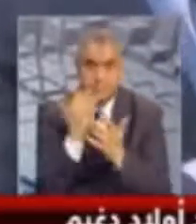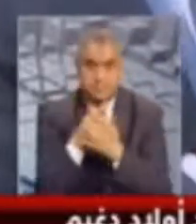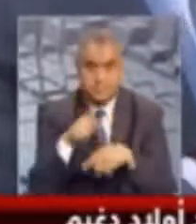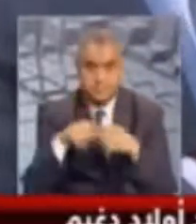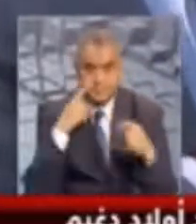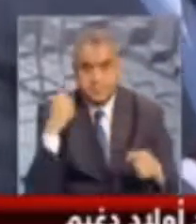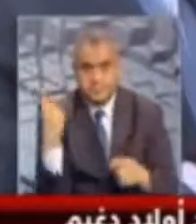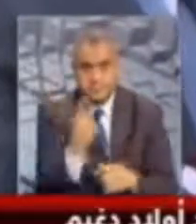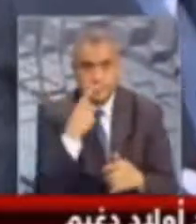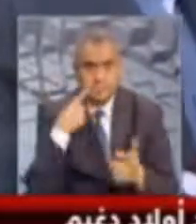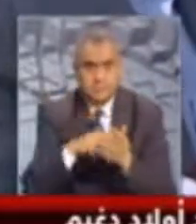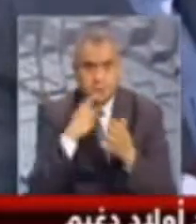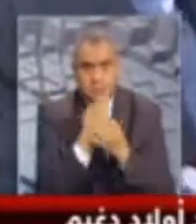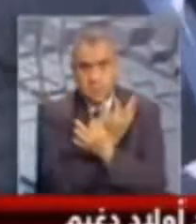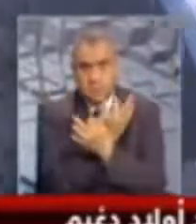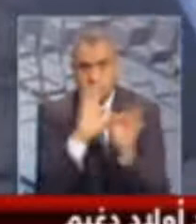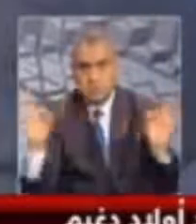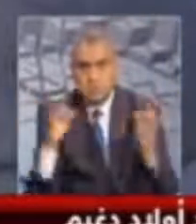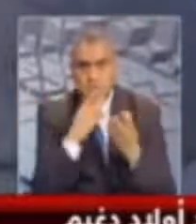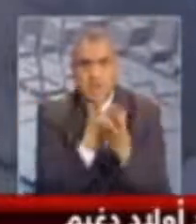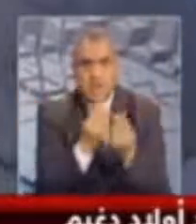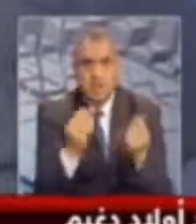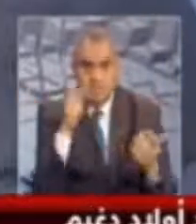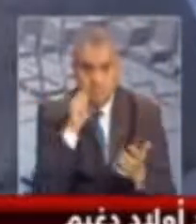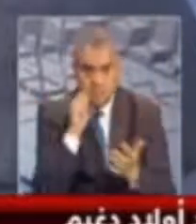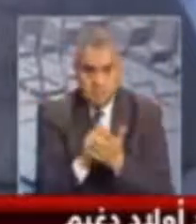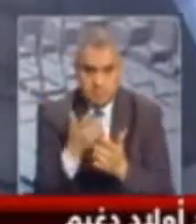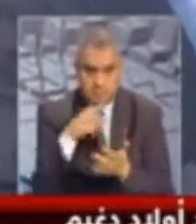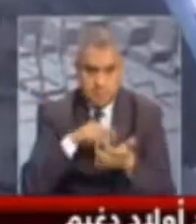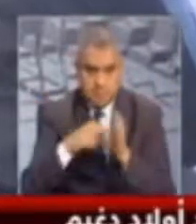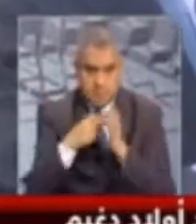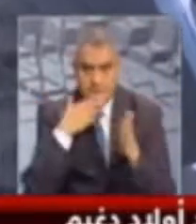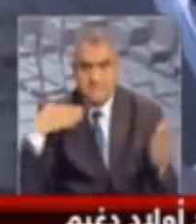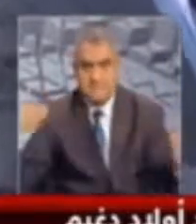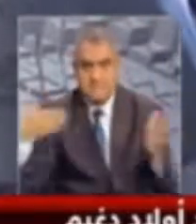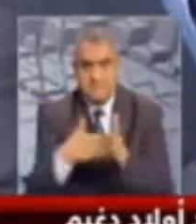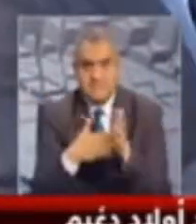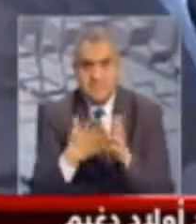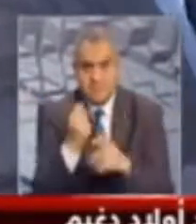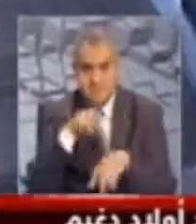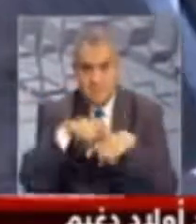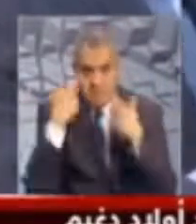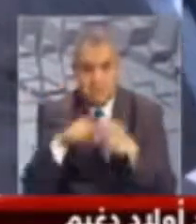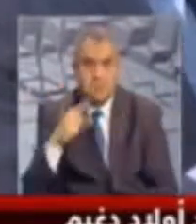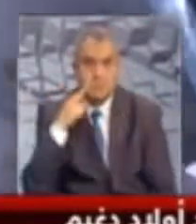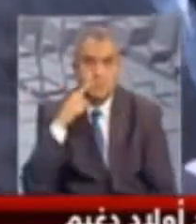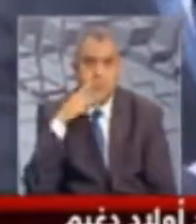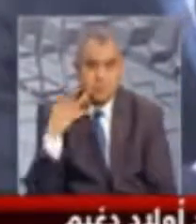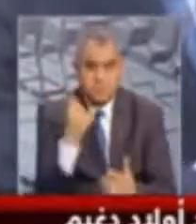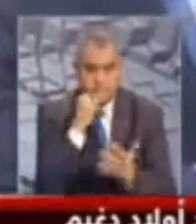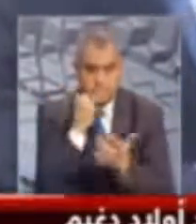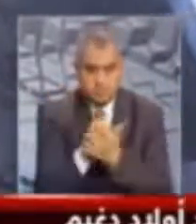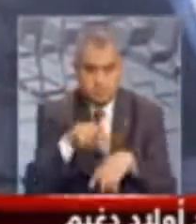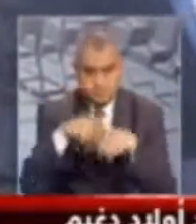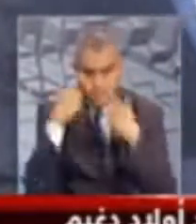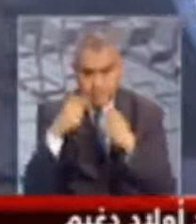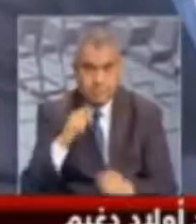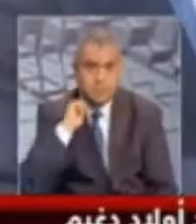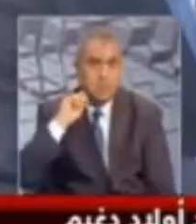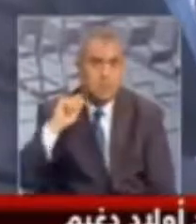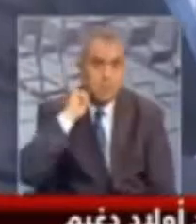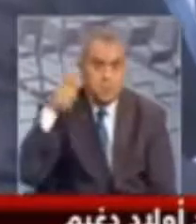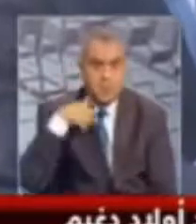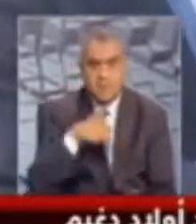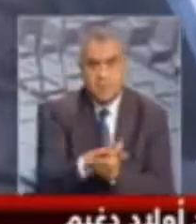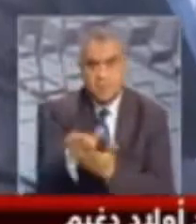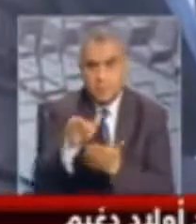الجوله شملت مناطق عديده لكن تختتم بالفعل اليوم من الاسكندريه واليوم في محافظه